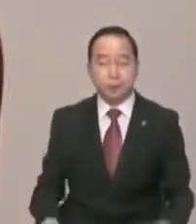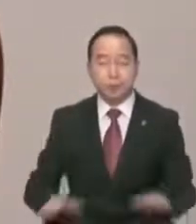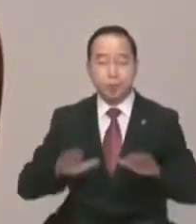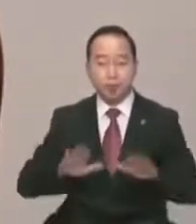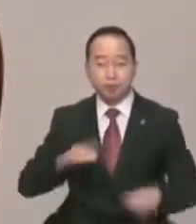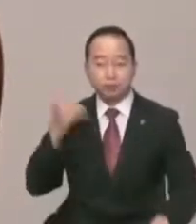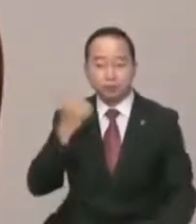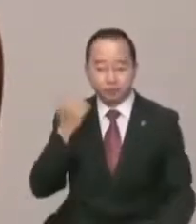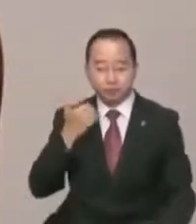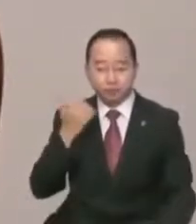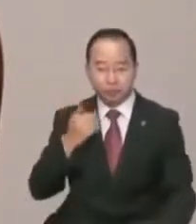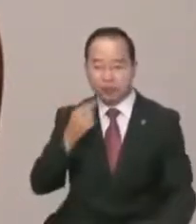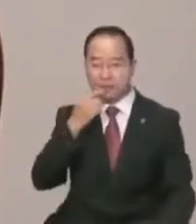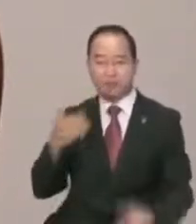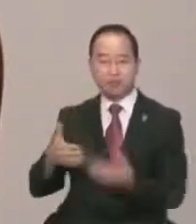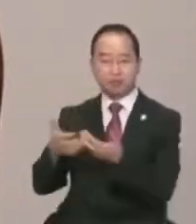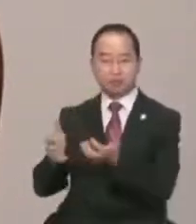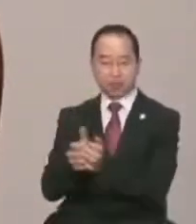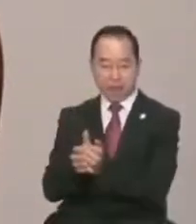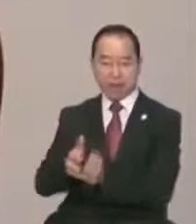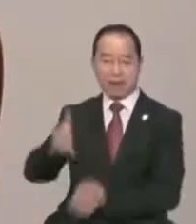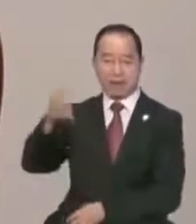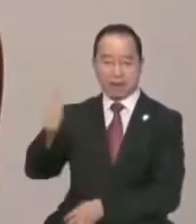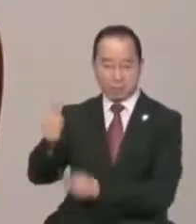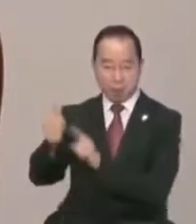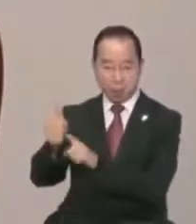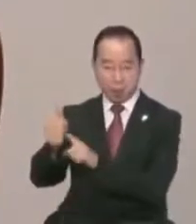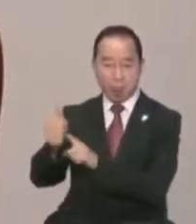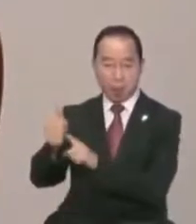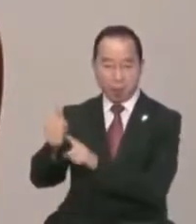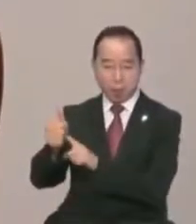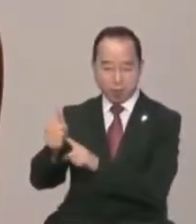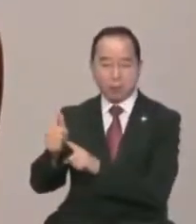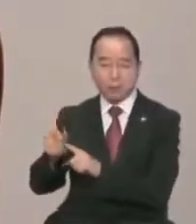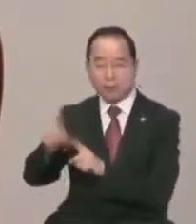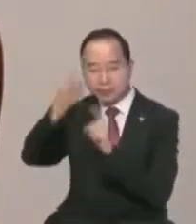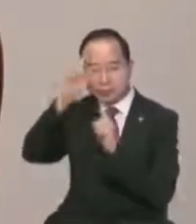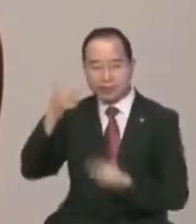오늘은 더불어민주당의 대표연설을 듣도록 하겠습니다.